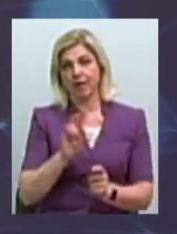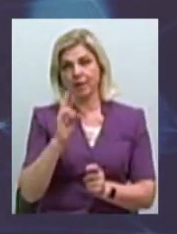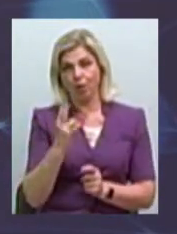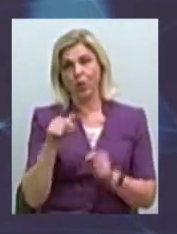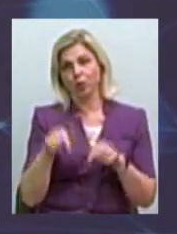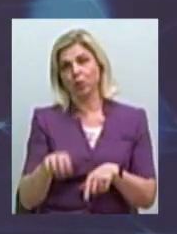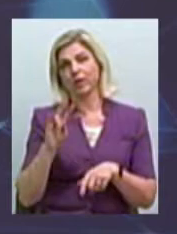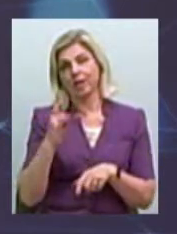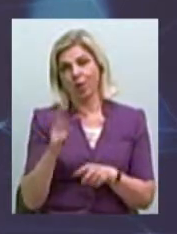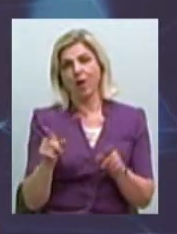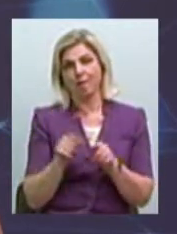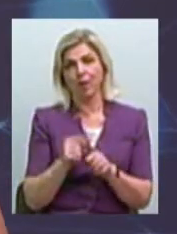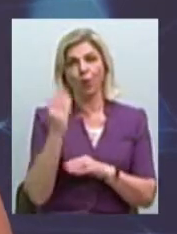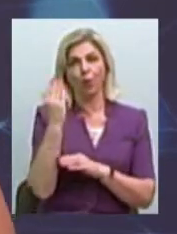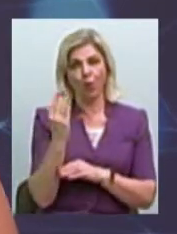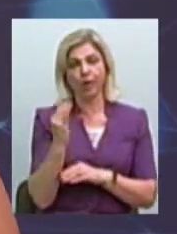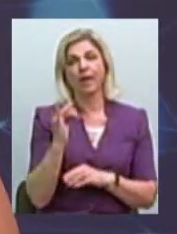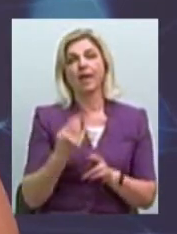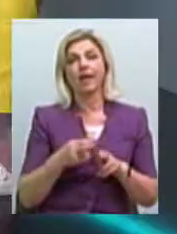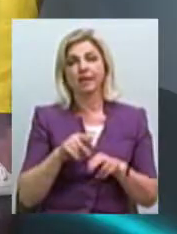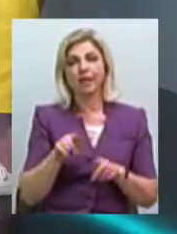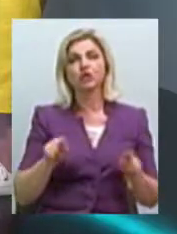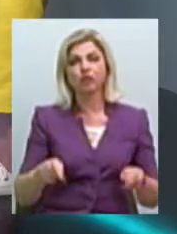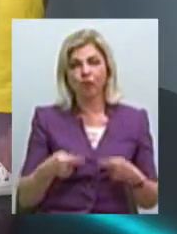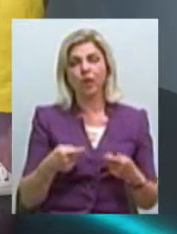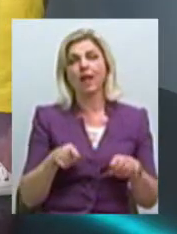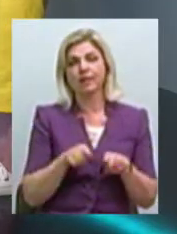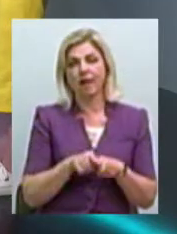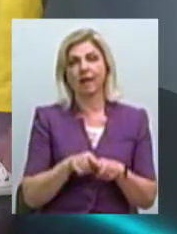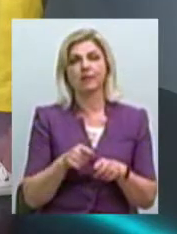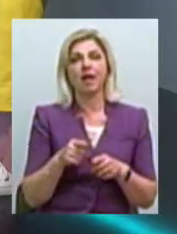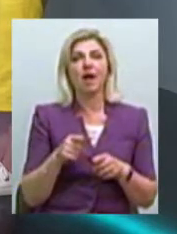в Миколаїві з цією рукою. Ну, тому створення ось таких якихось